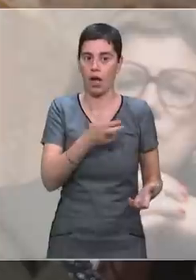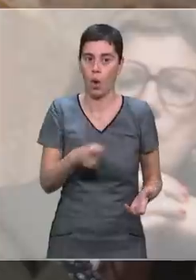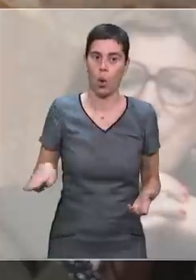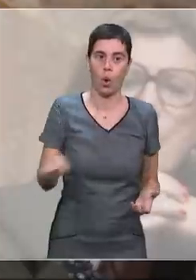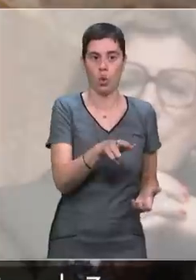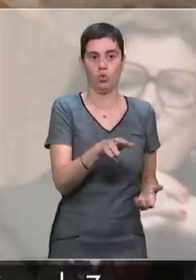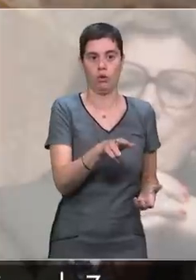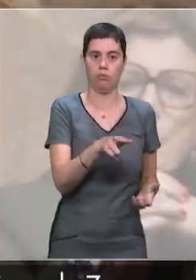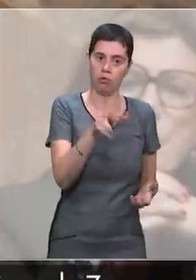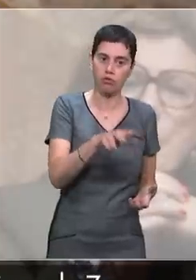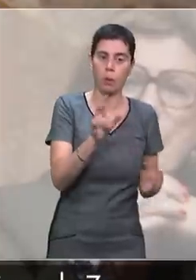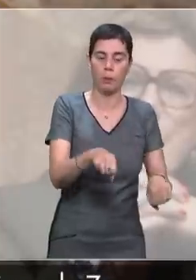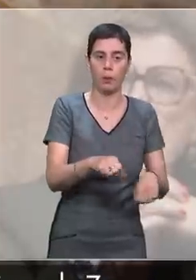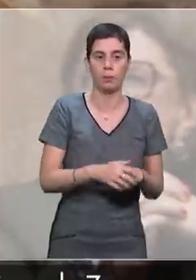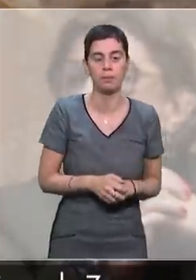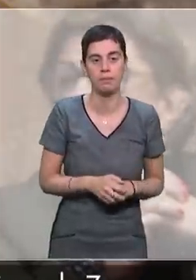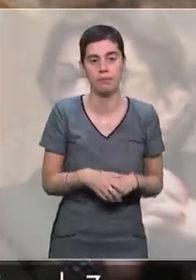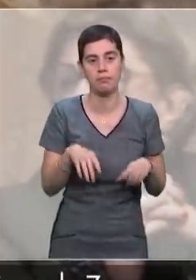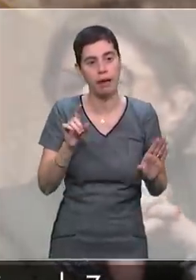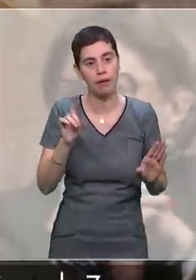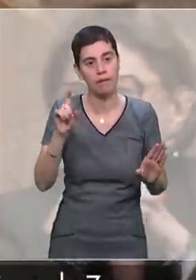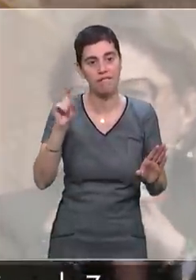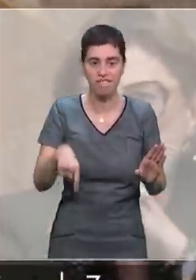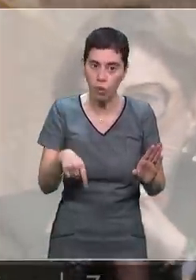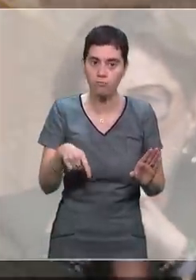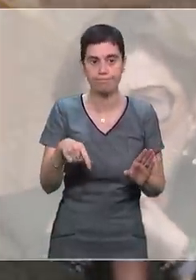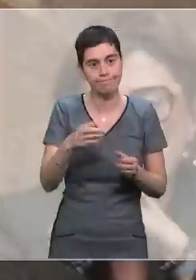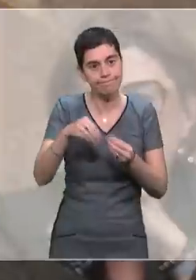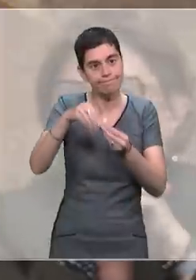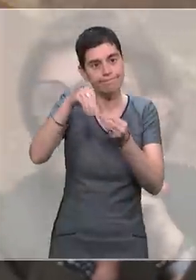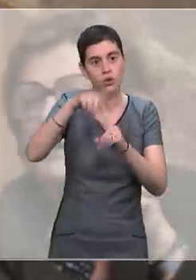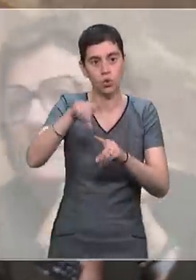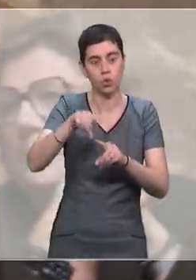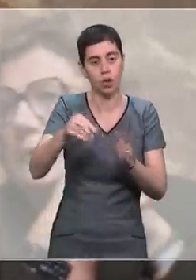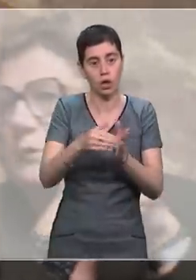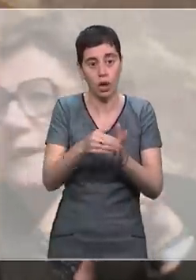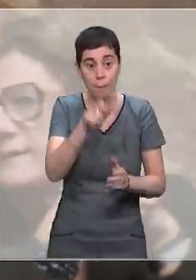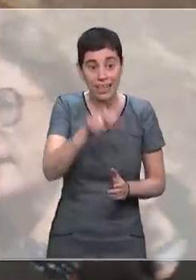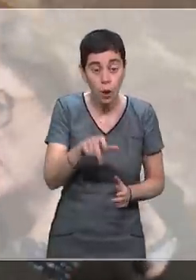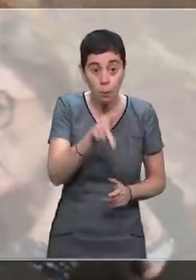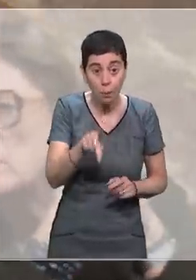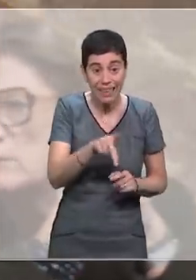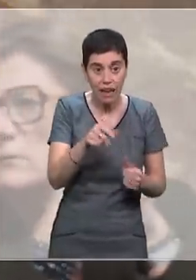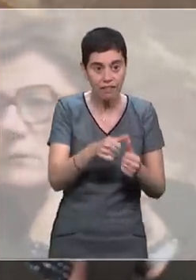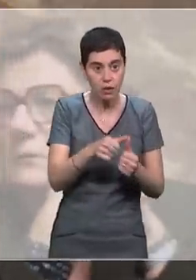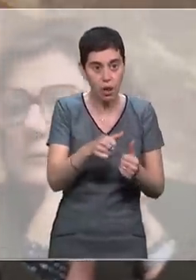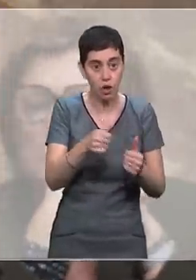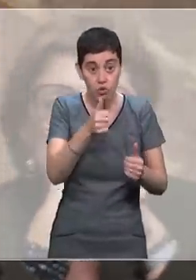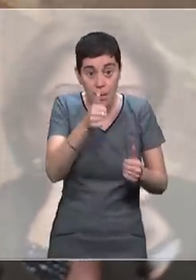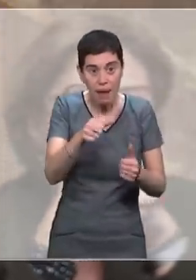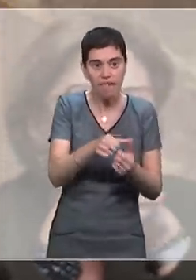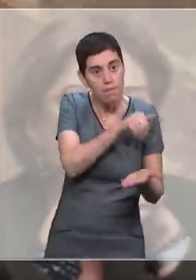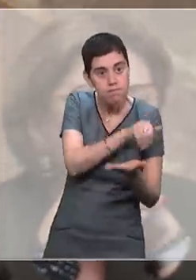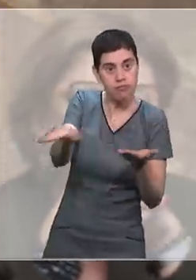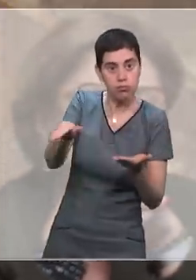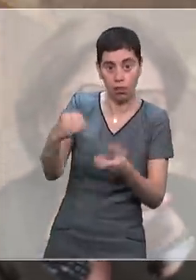quelques jours seulement. Mais il nous faut aller plus loin. Il n'est pas normal qu'un propriétaire qui sort lui-même un squatteur de sa propriété soit